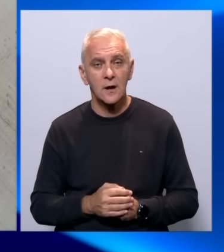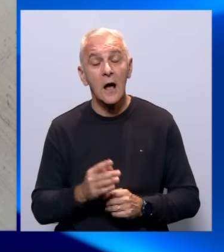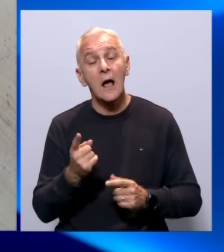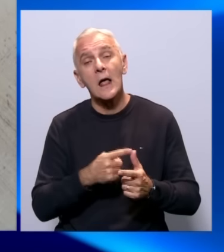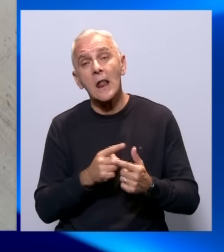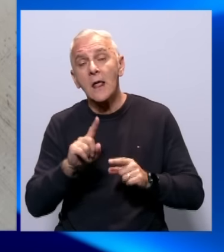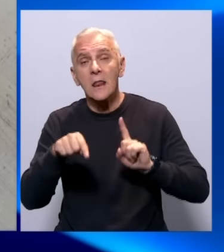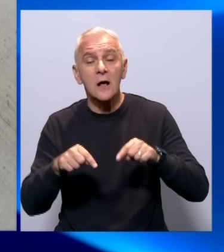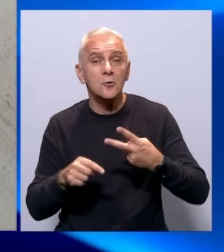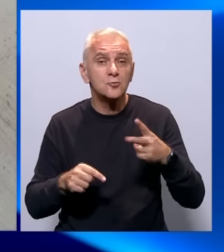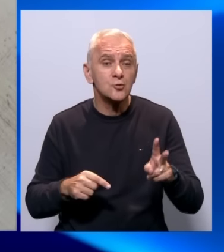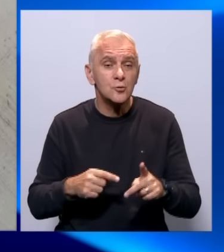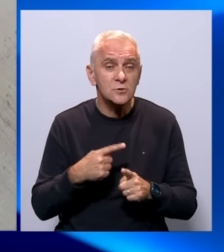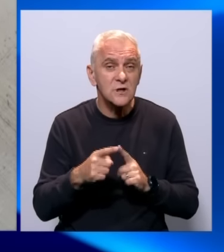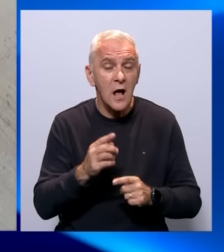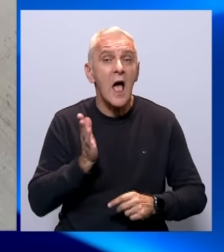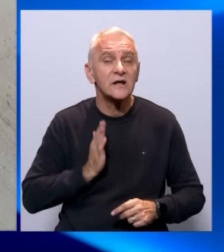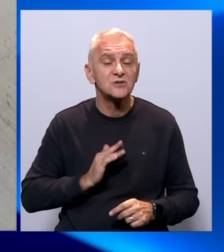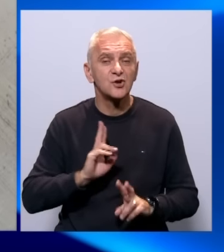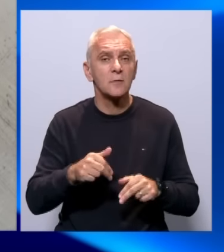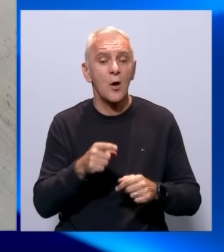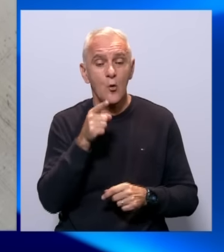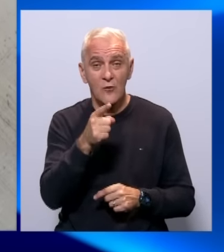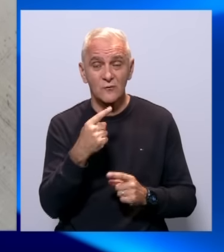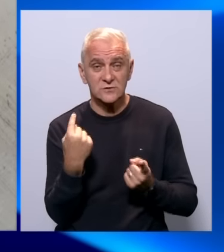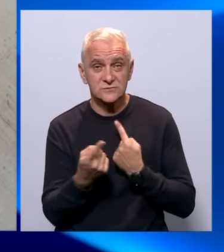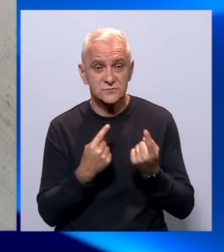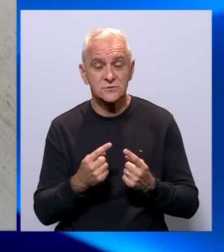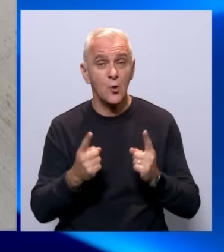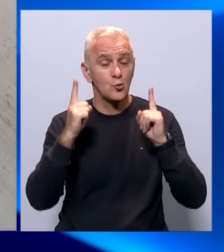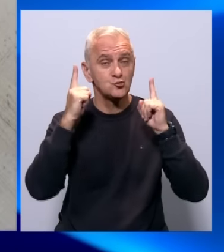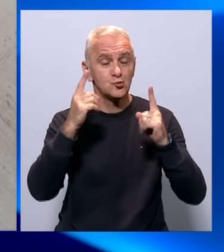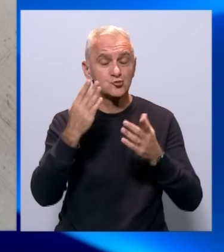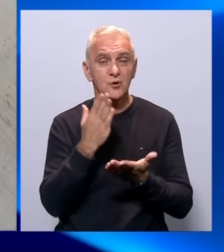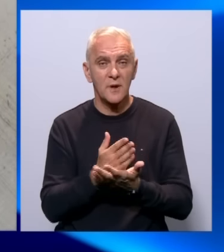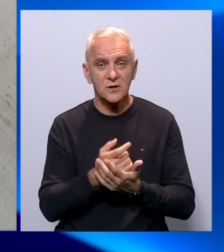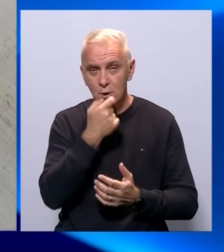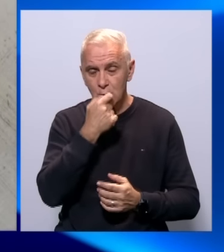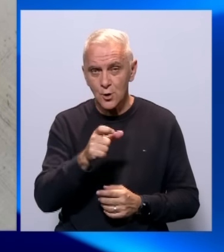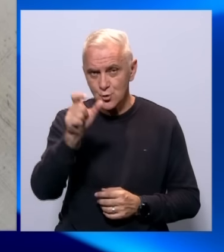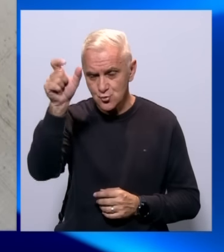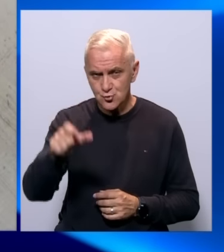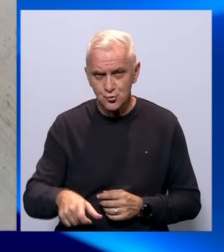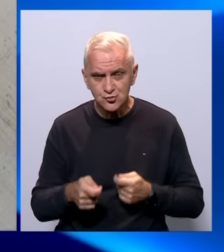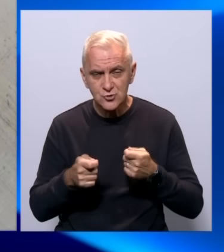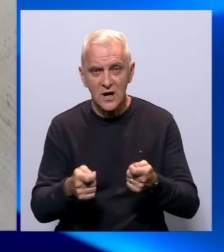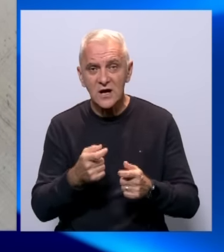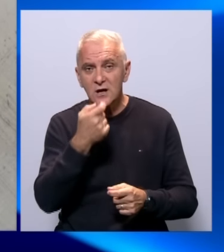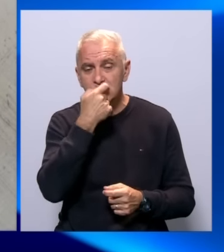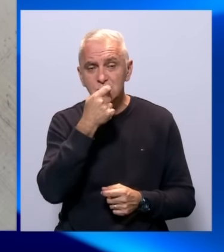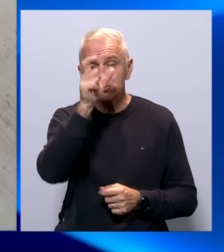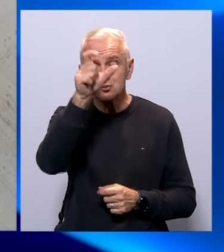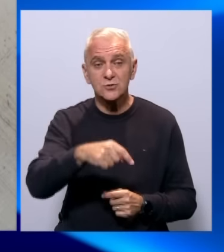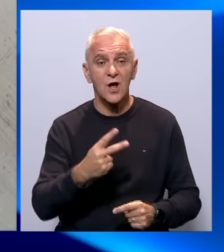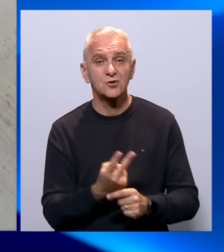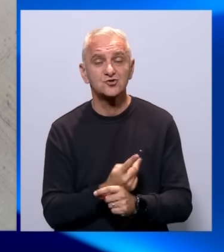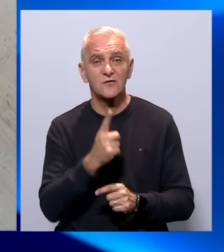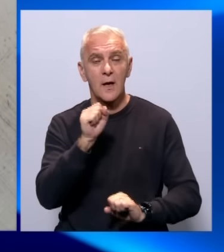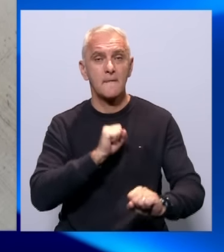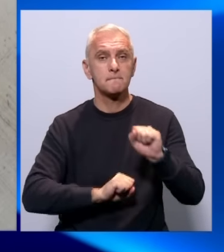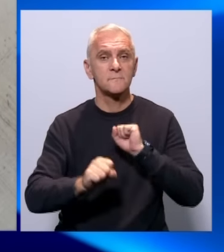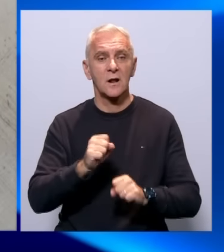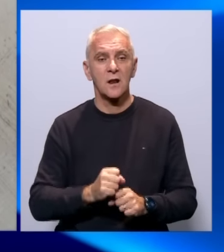razloga, ali onda će građani imati sljedeću situaciju. U sudnici će se nalaziti tužilac koji je državni organ, sudija koji je državni organ i branilac koji